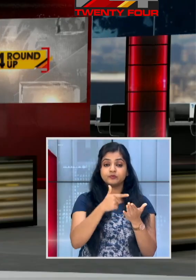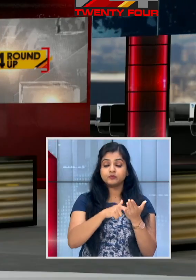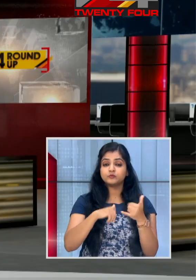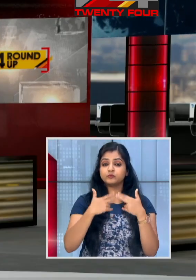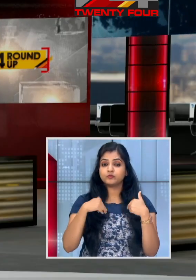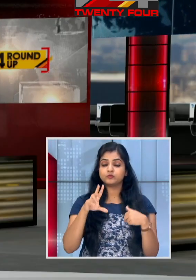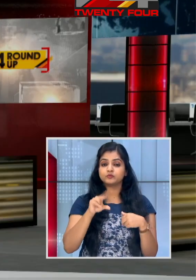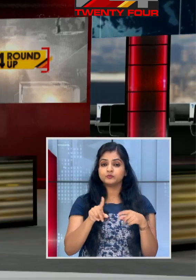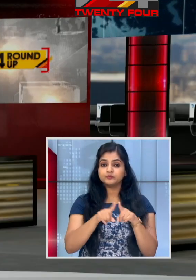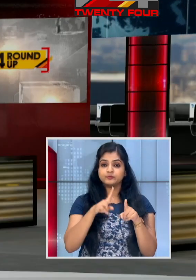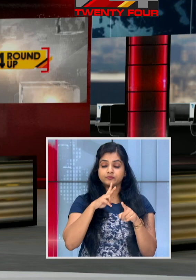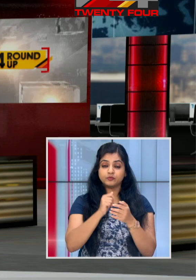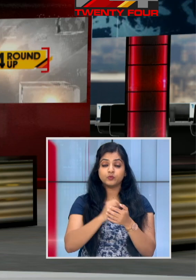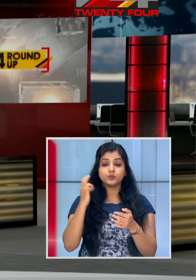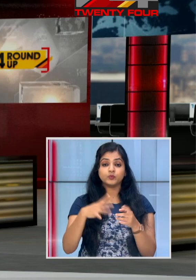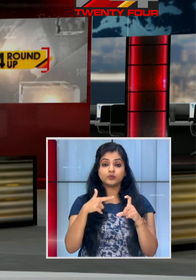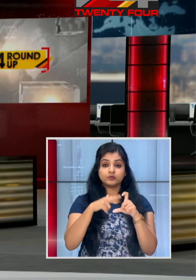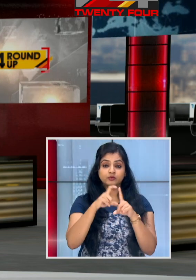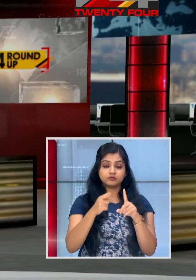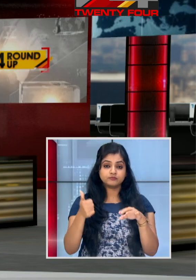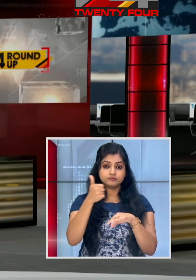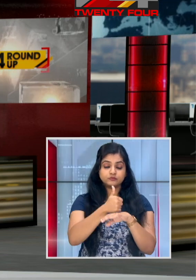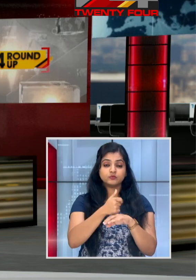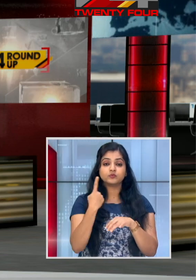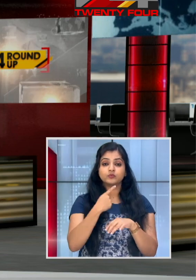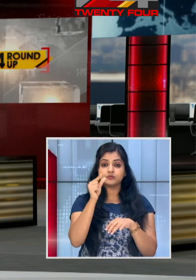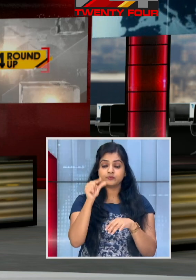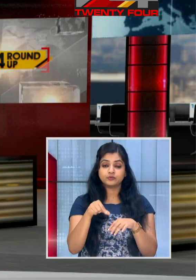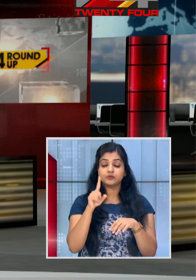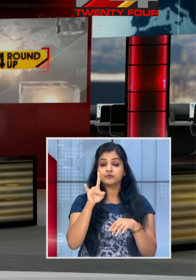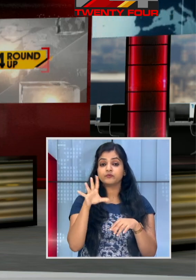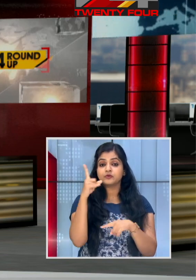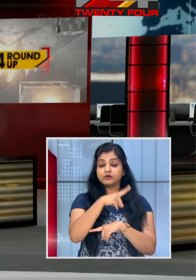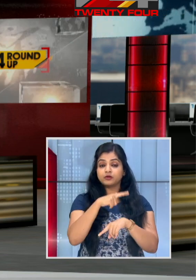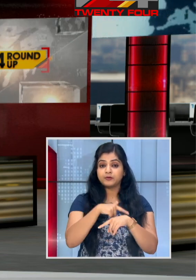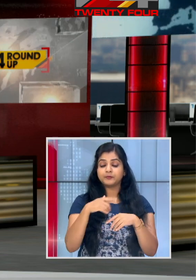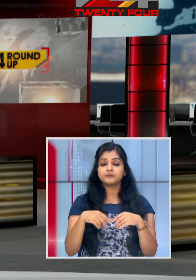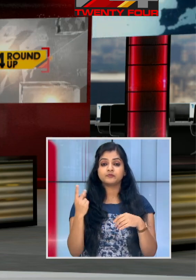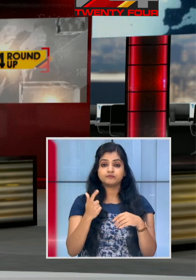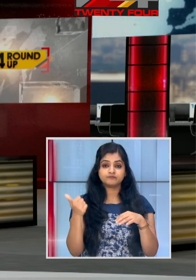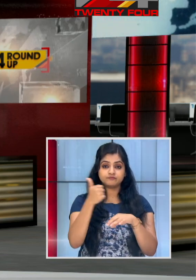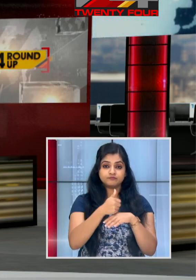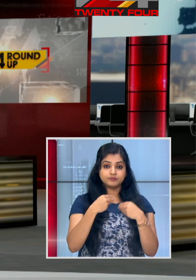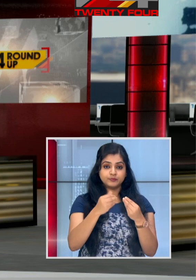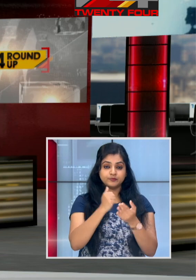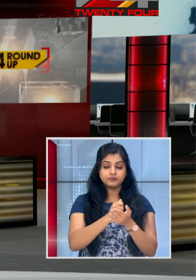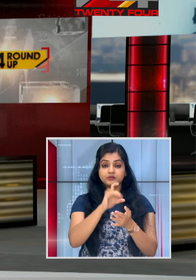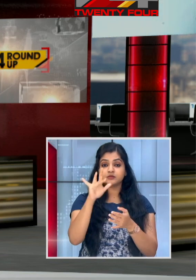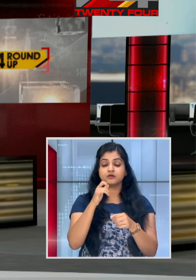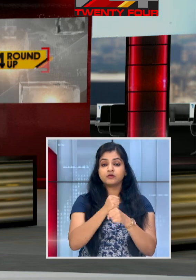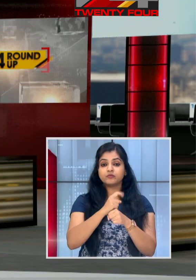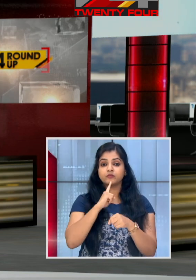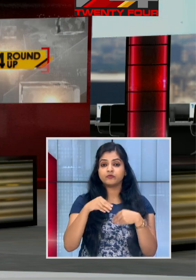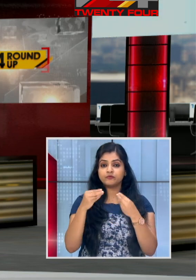നീട്ടി നൽകാനാവില്ല. പുതിയ ED തലവനെ, മേധാവിയെ 15 ദിവസത്തിനകം നിയമിക്കണമെന്നതാണ് കേന്ദ്രത്തിനുള്ള നിർദ്ദേശം.